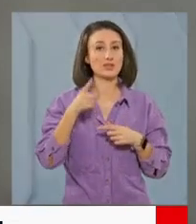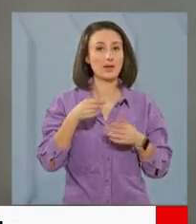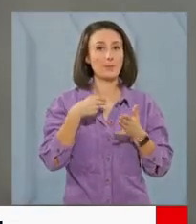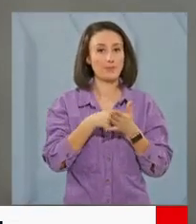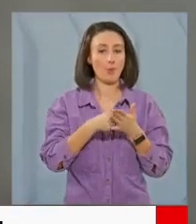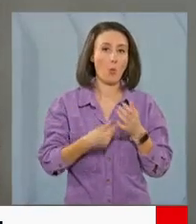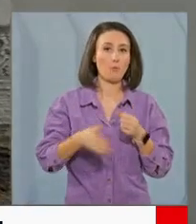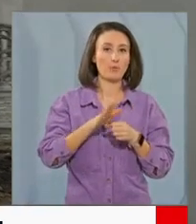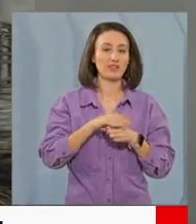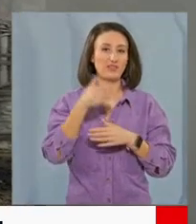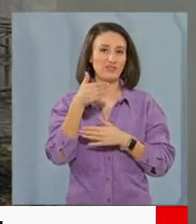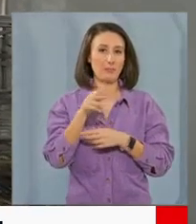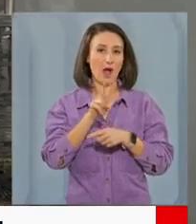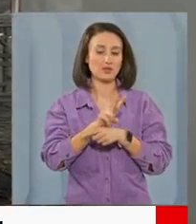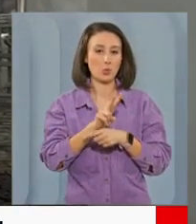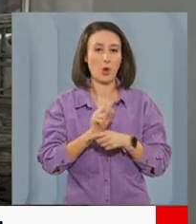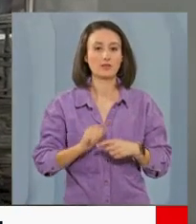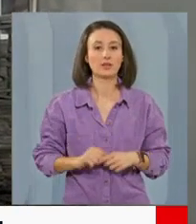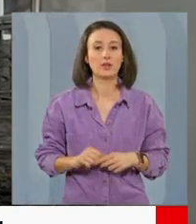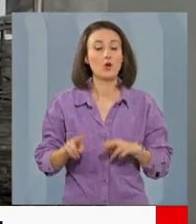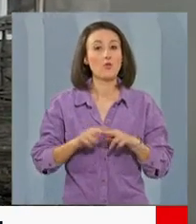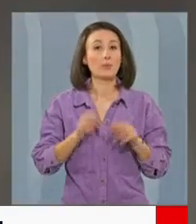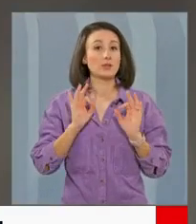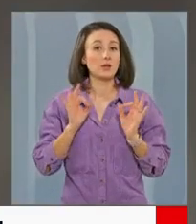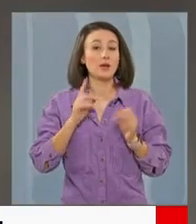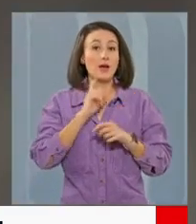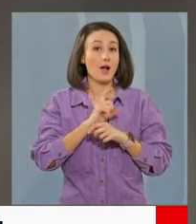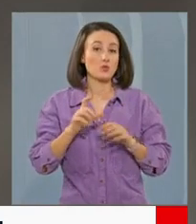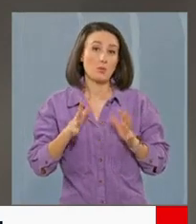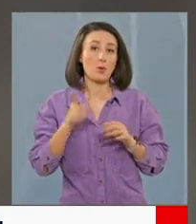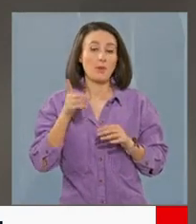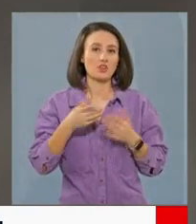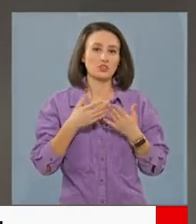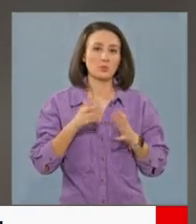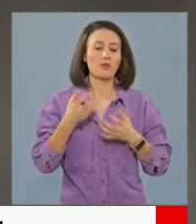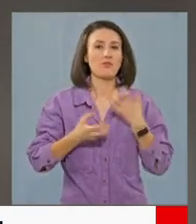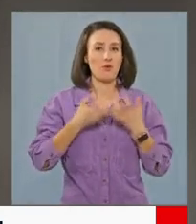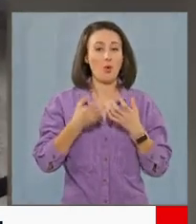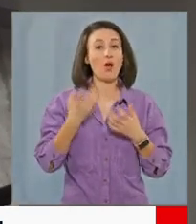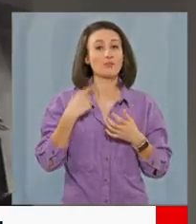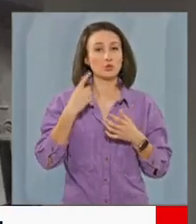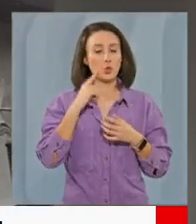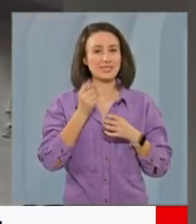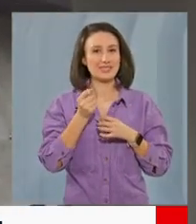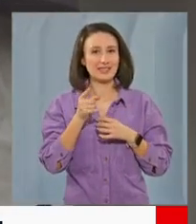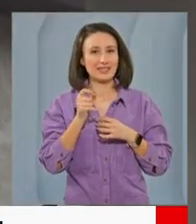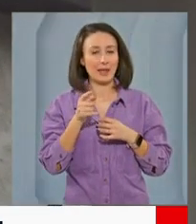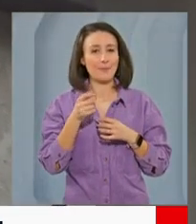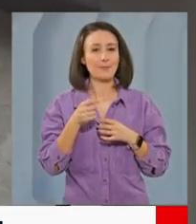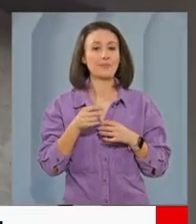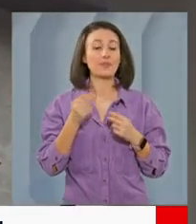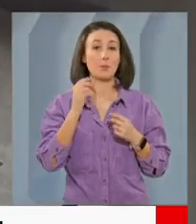acestea să fie acoperite de firma asiguratoare potriviți specialiștilor cauza probabilă a izbucnirii incendiului a fost o scânteie mecanică